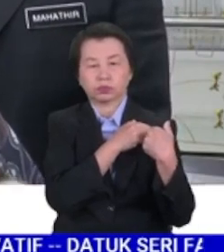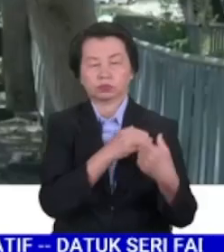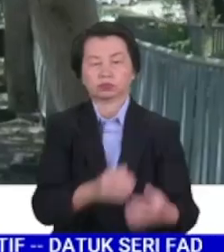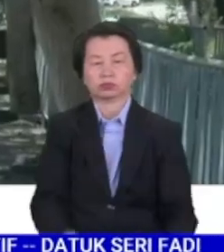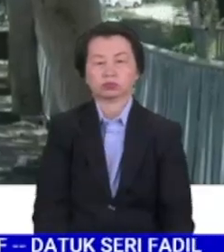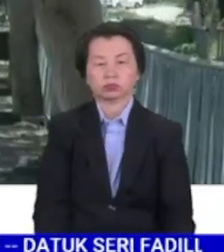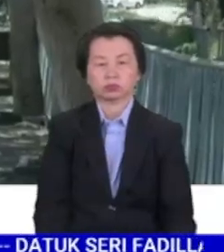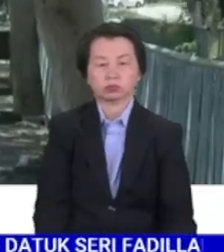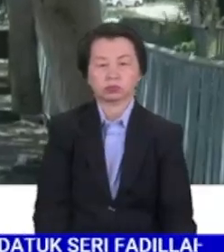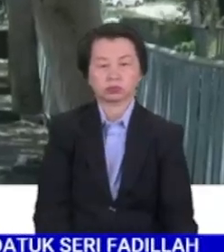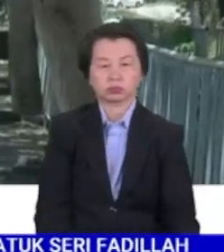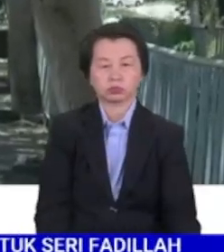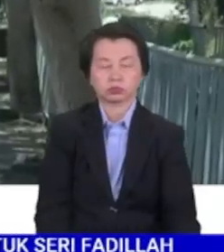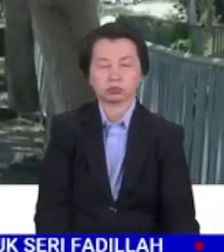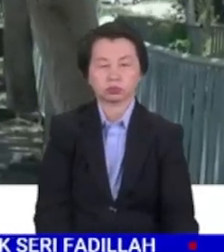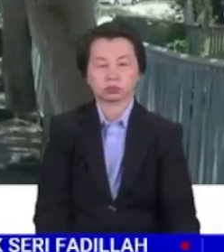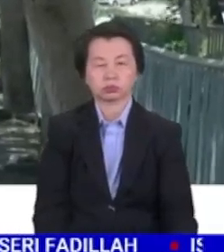negara.